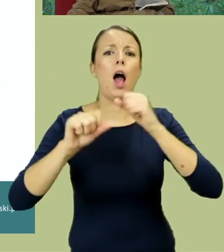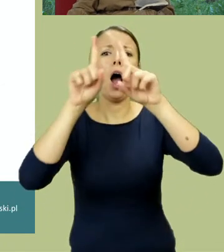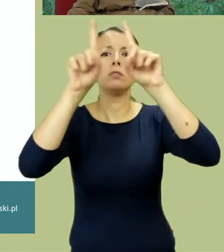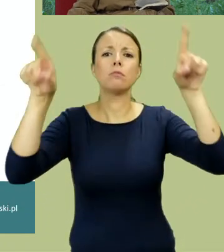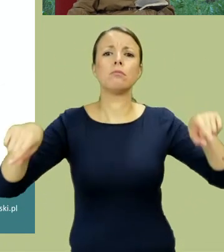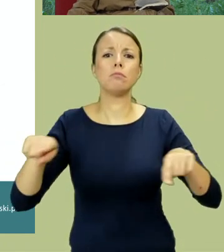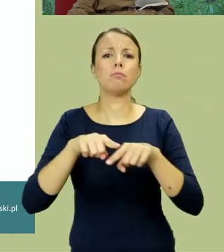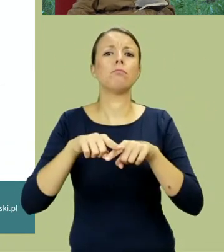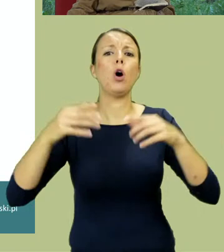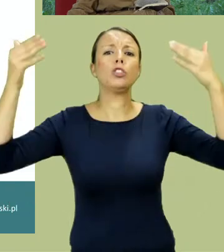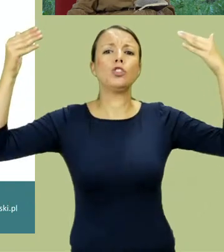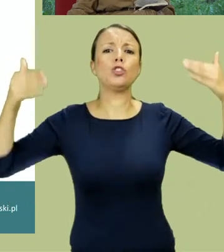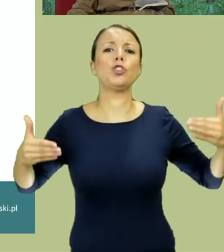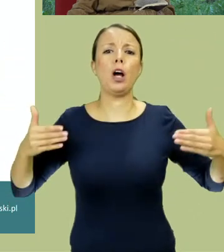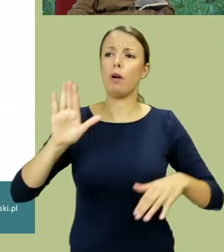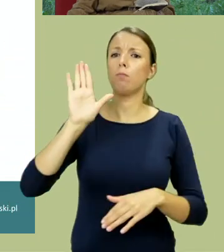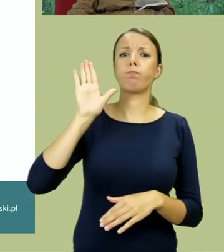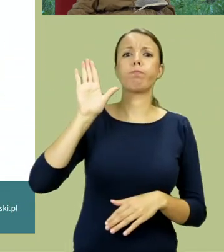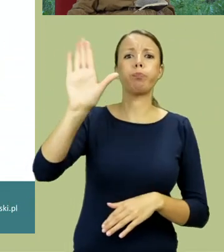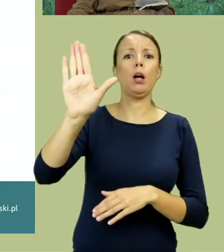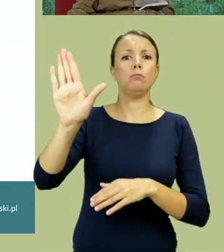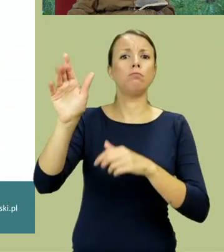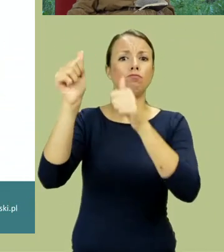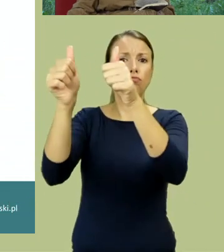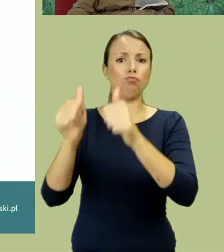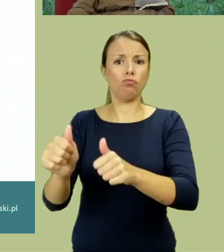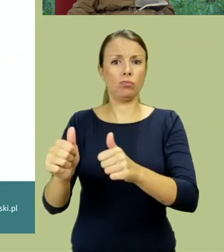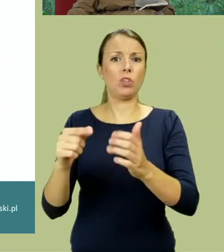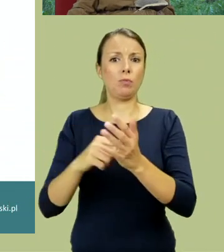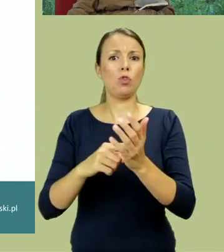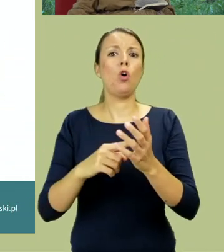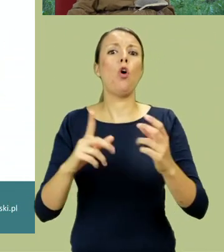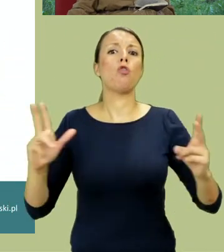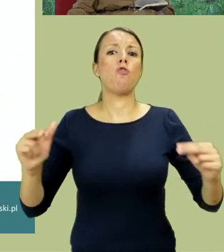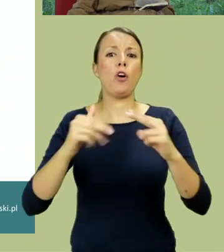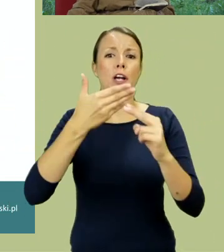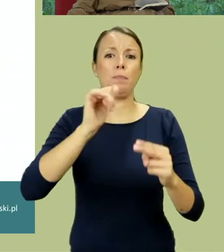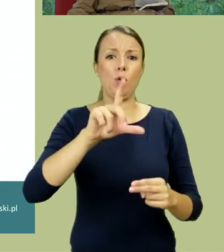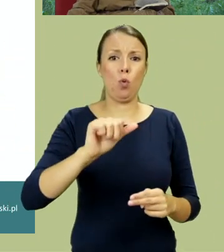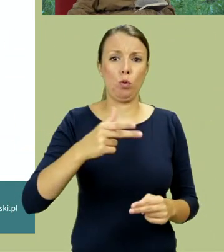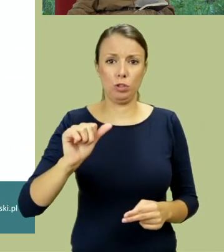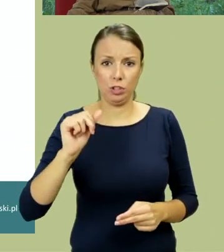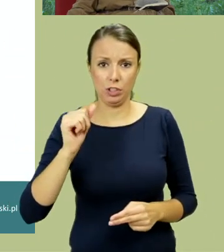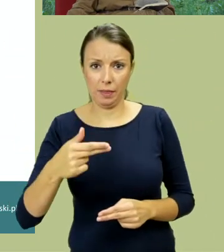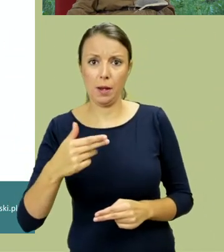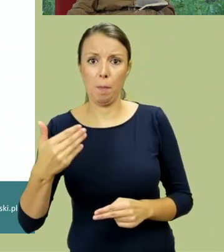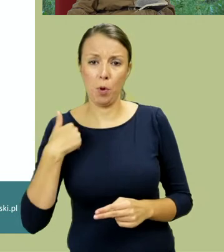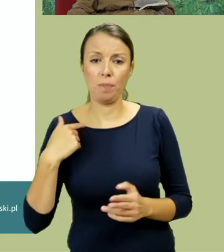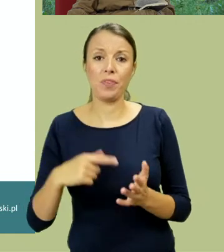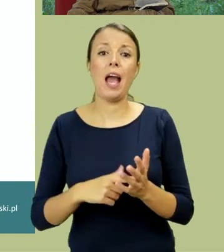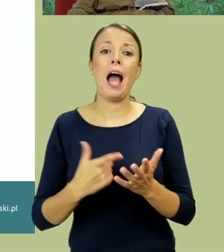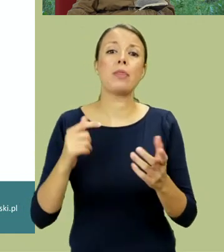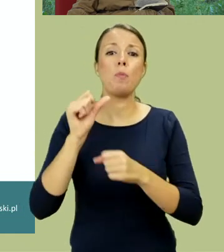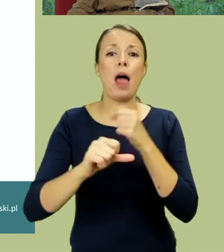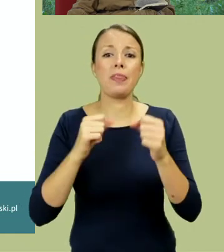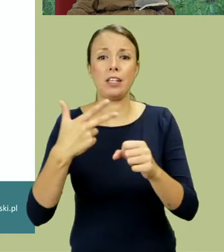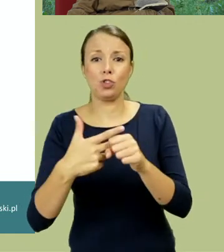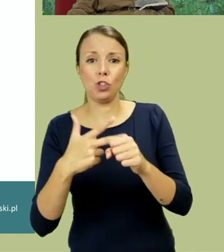na ścianie w dworku Milusin, a w latach 30. już po śmierci Józefa Piłsudskiego